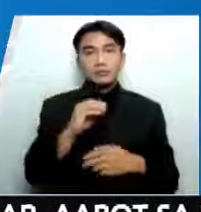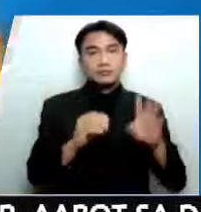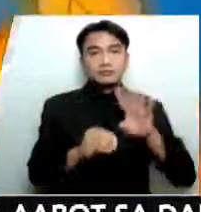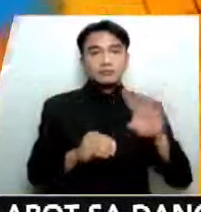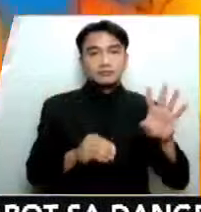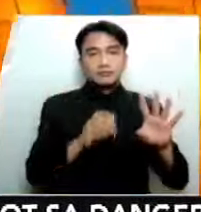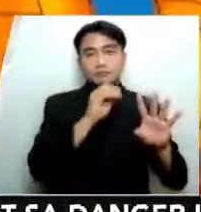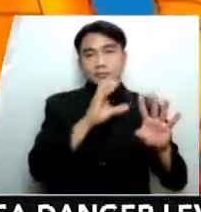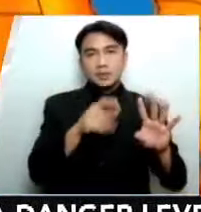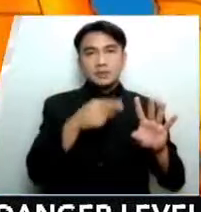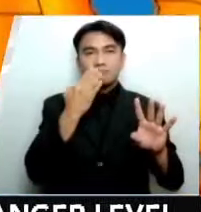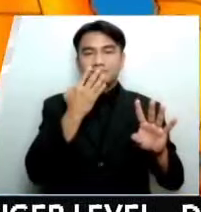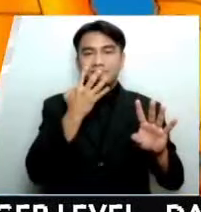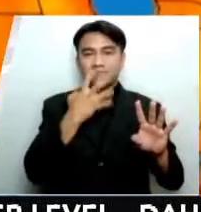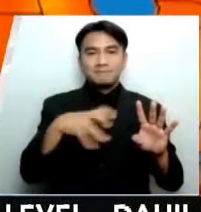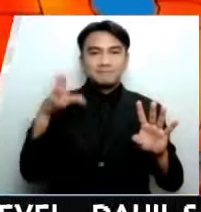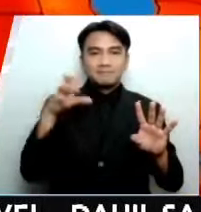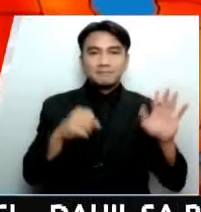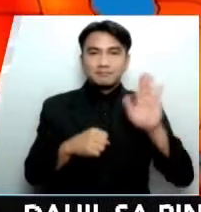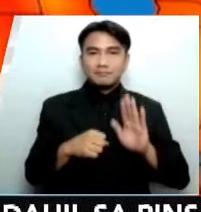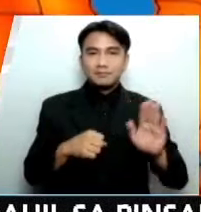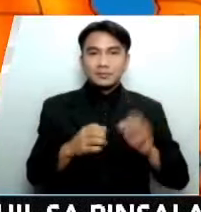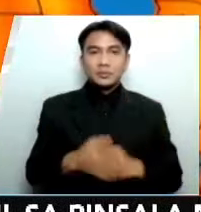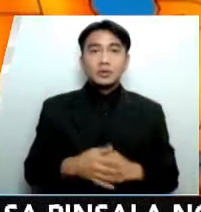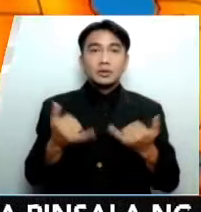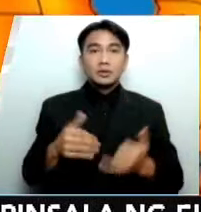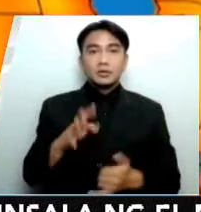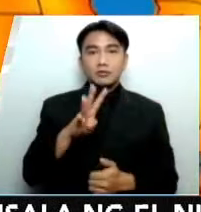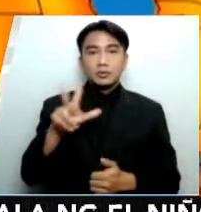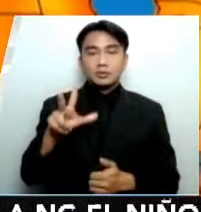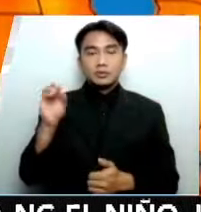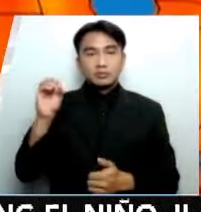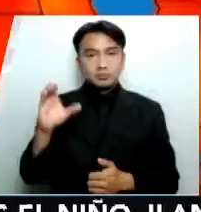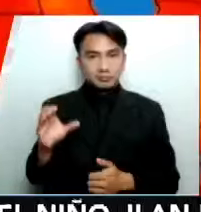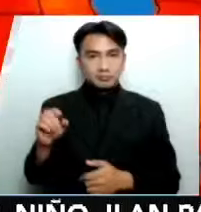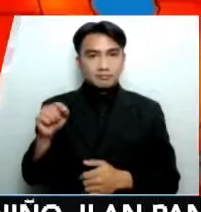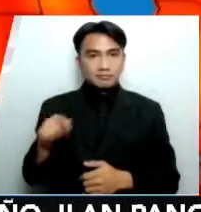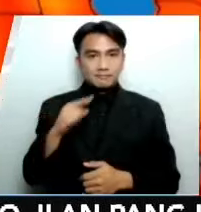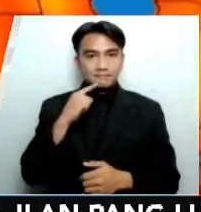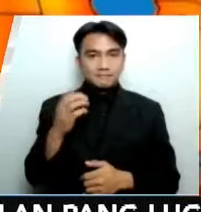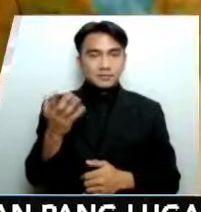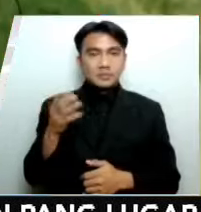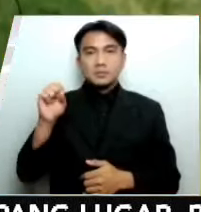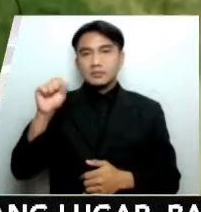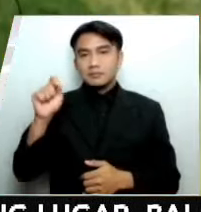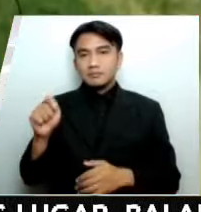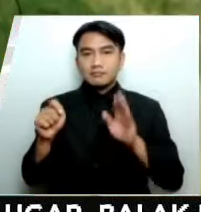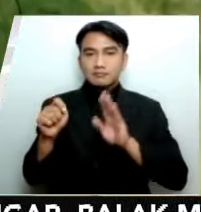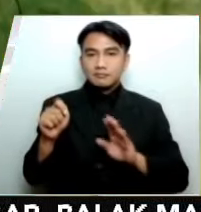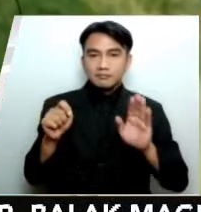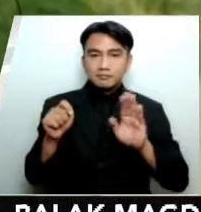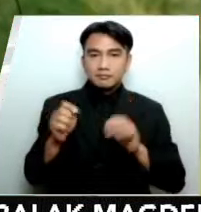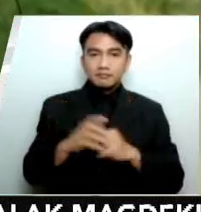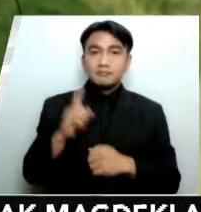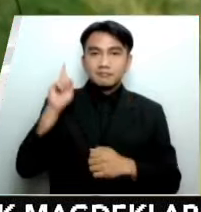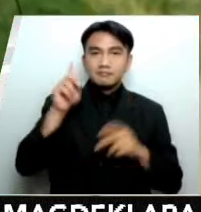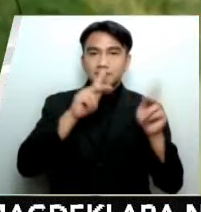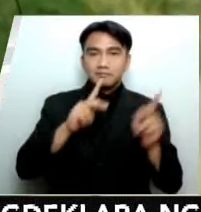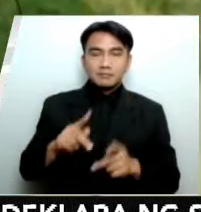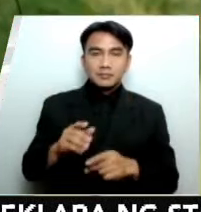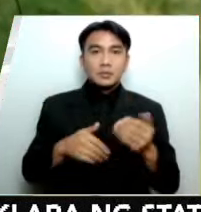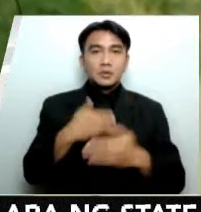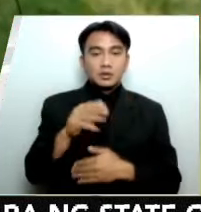Sa Aborlan, Palawan, nasa 43 degrees Celsius ang heat index forecast sa weekend. Mainit din sa Metro Manila, 40 at